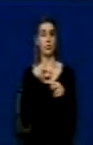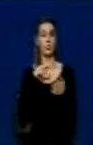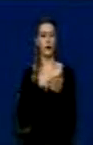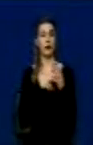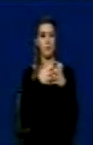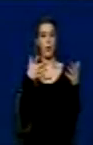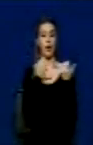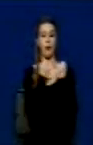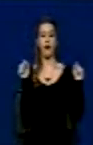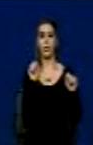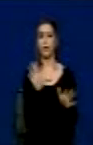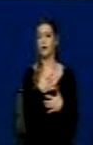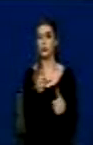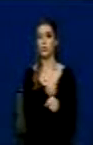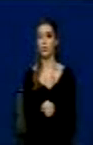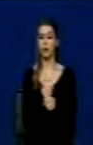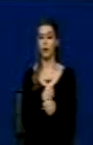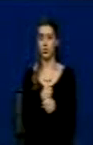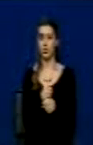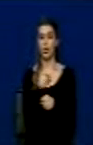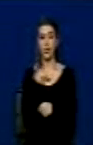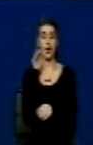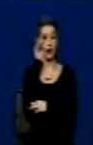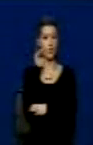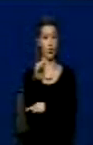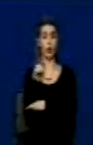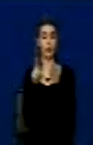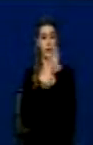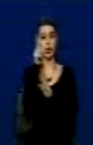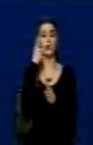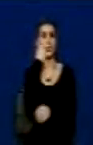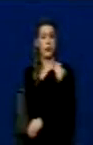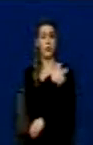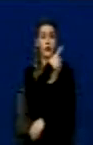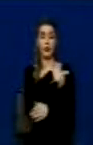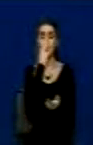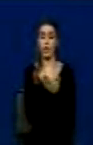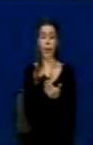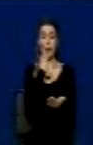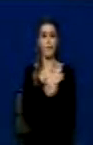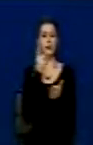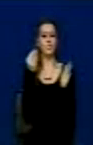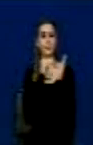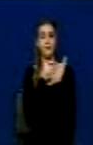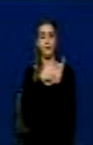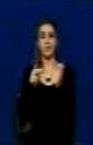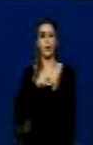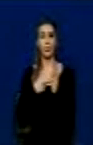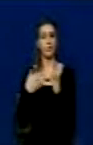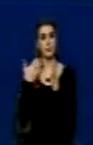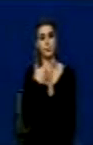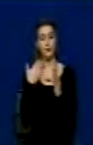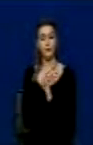pavarësisë. Ndonë se raporti i progresit për çdo vit është duke identifikuar ndërhyrjen politike